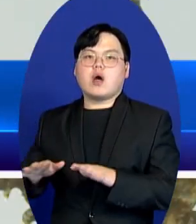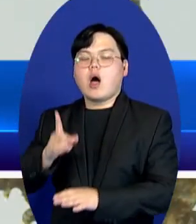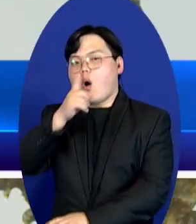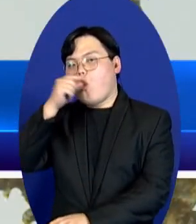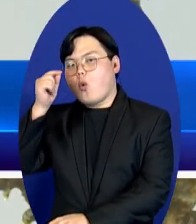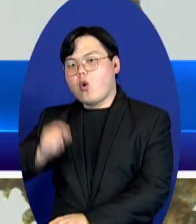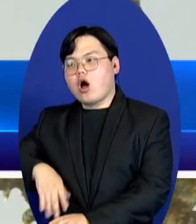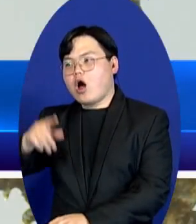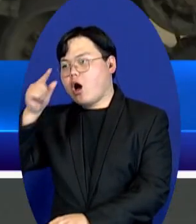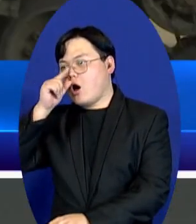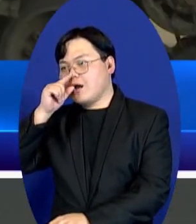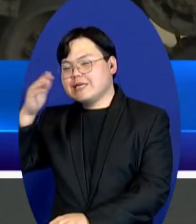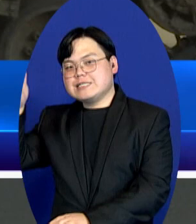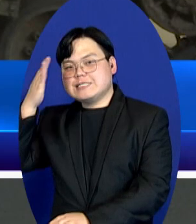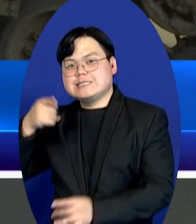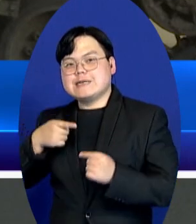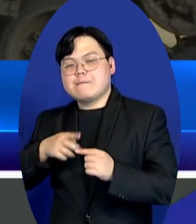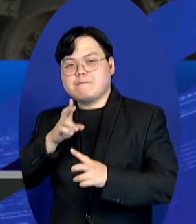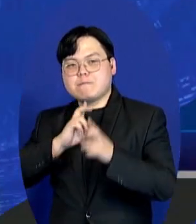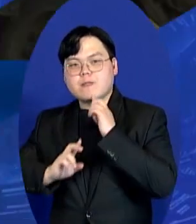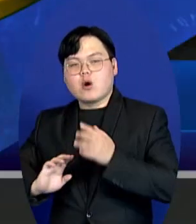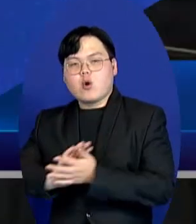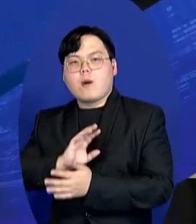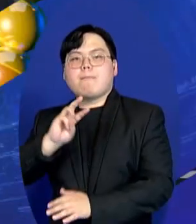Украин дахь Орсын цэргийн дайралтууд хэрчимжиж болзошгүй.